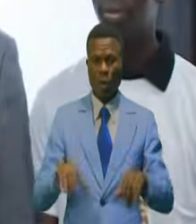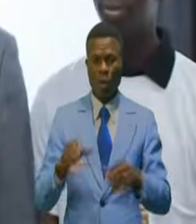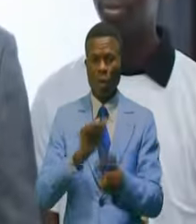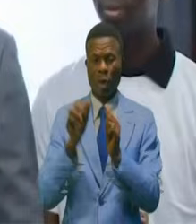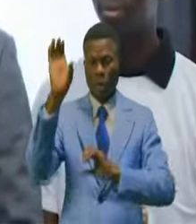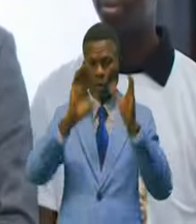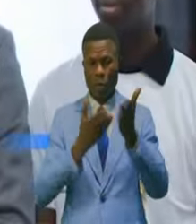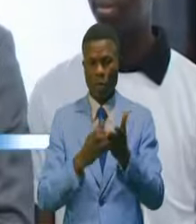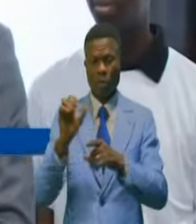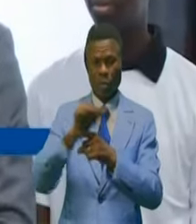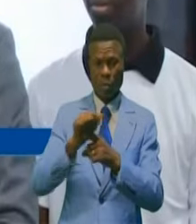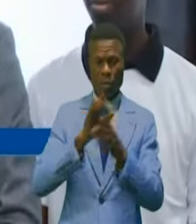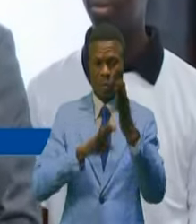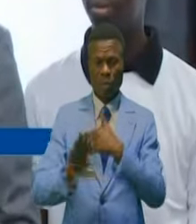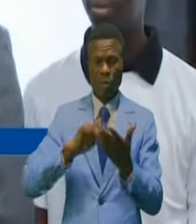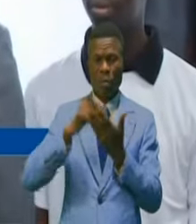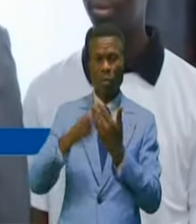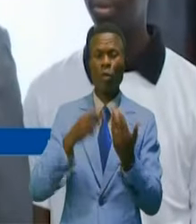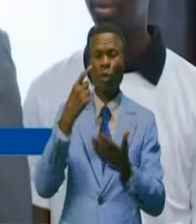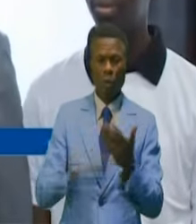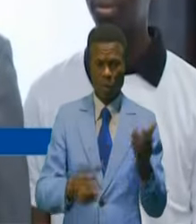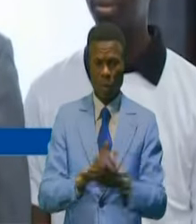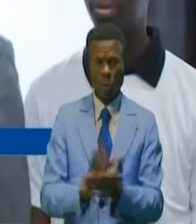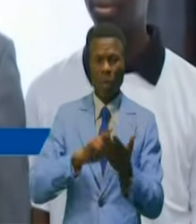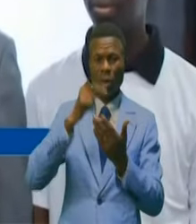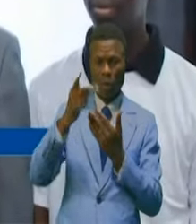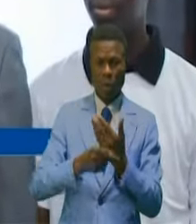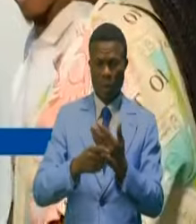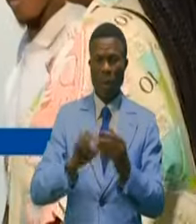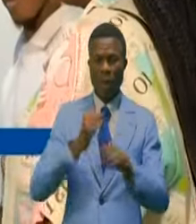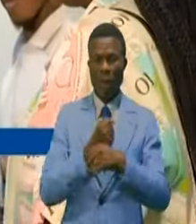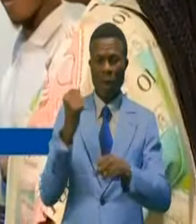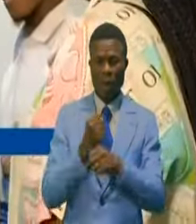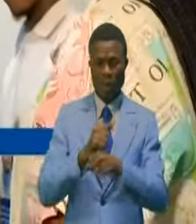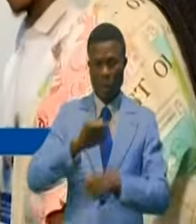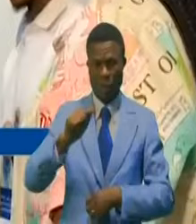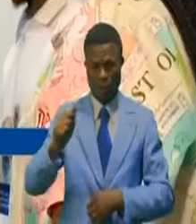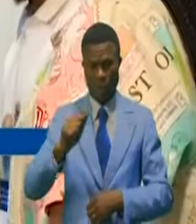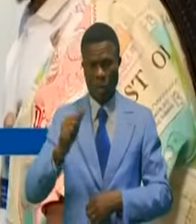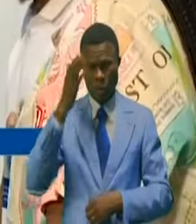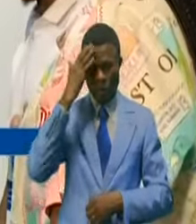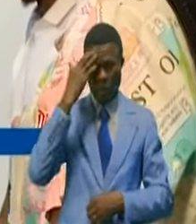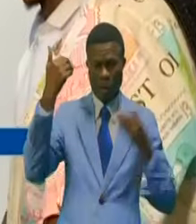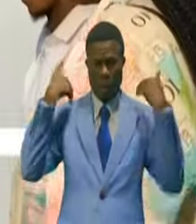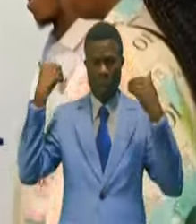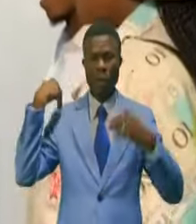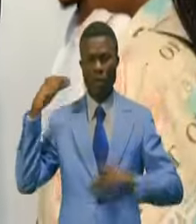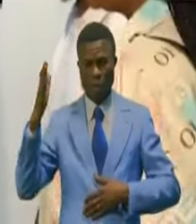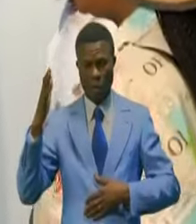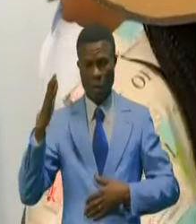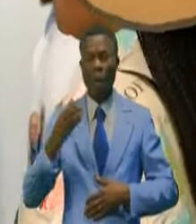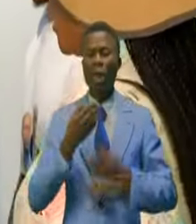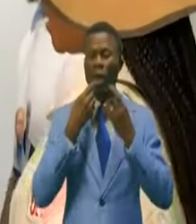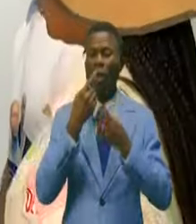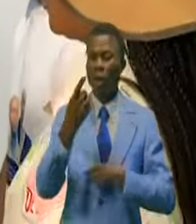scientifique. Ces stages s'inscrivent dans quel cadre ? Dans le cadre de l'entrepreneuriat. Vous savez que le chef de l'État avait